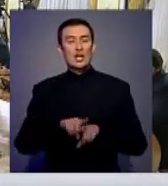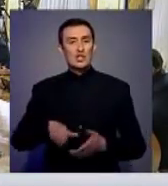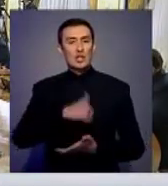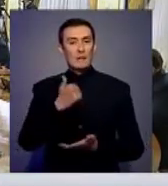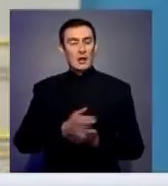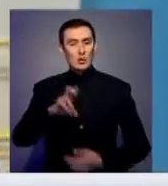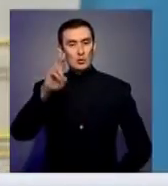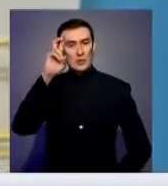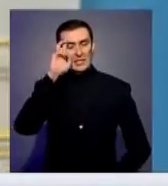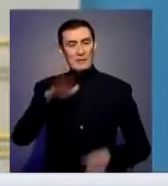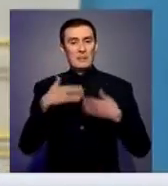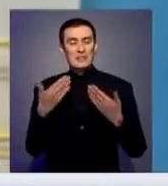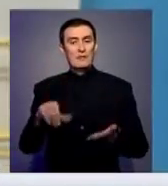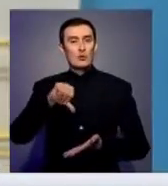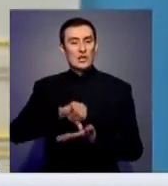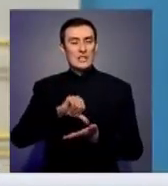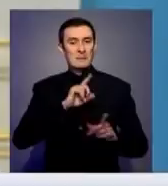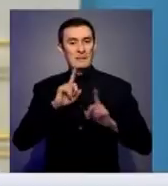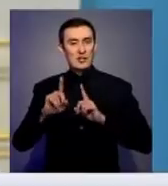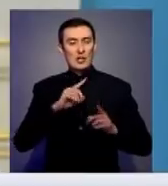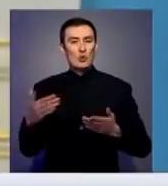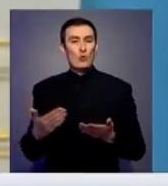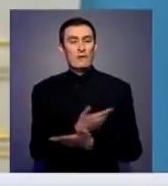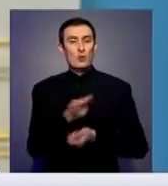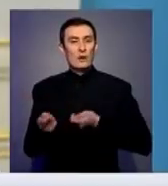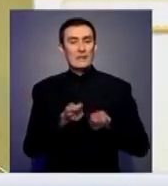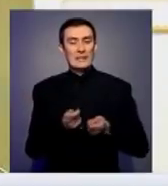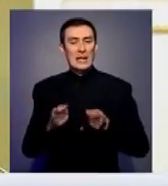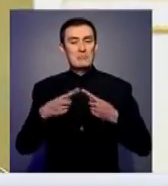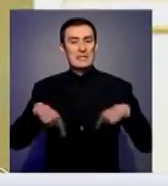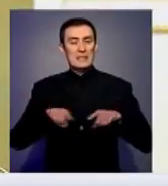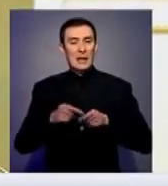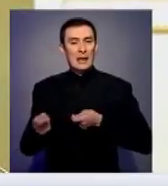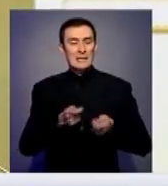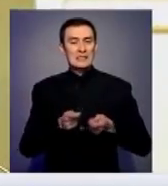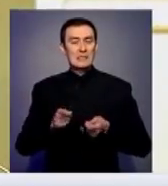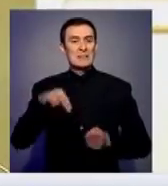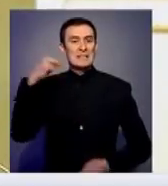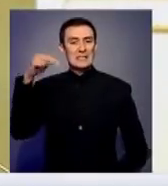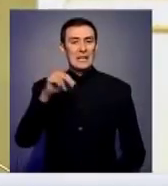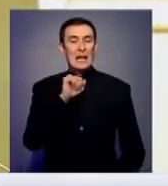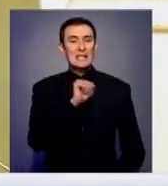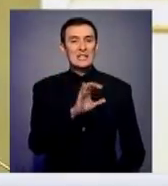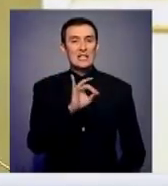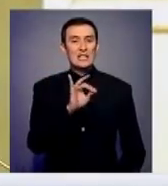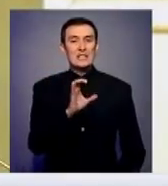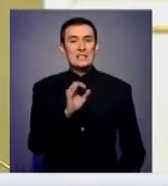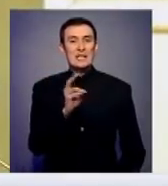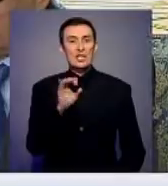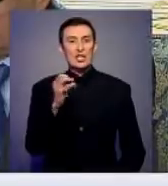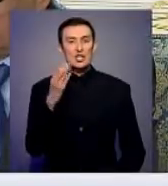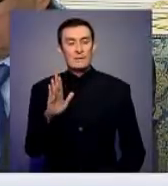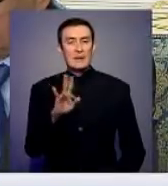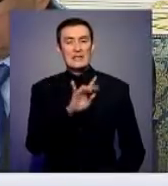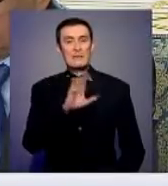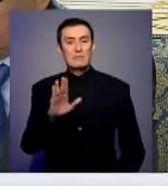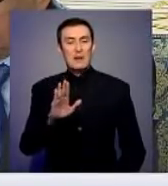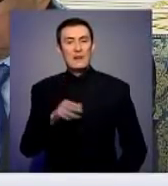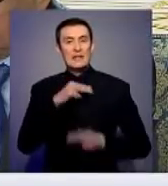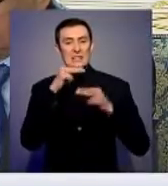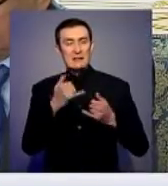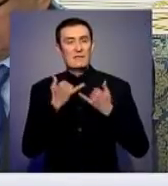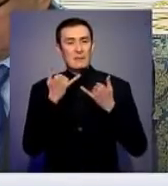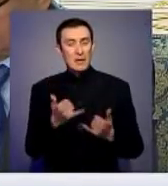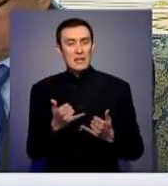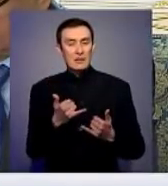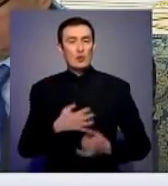глава государства представил участникам совещания нового руководителя администрации президента Асета Исекешева. Нурсултан Назарбаев